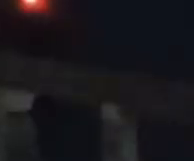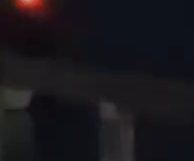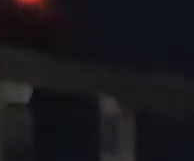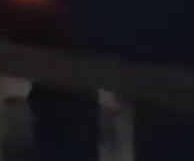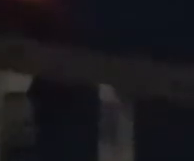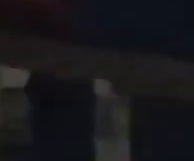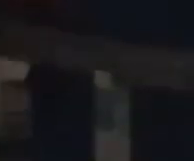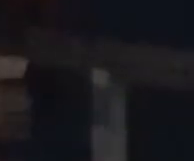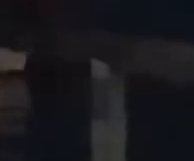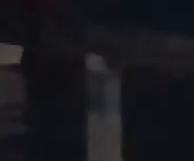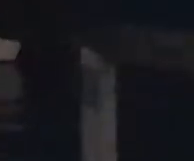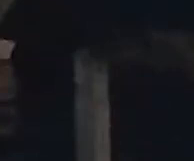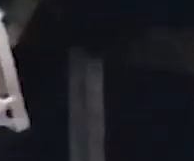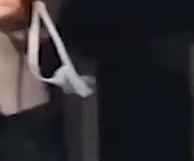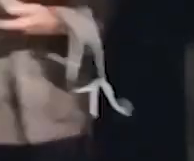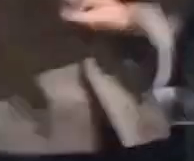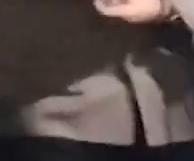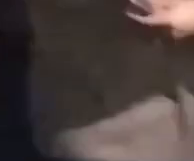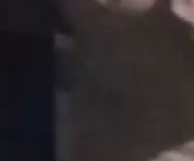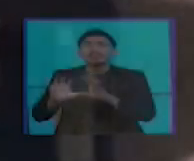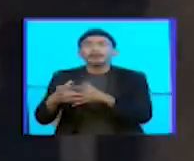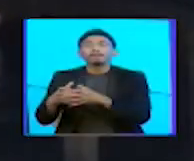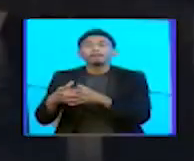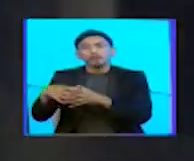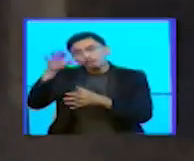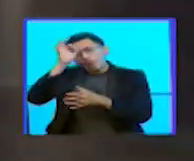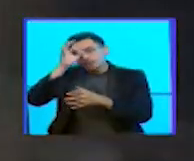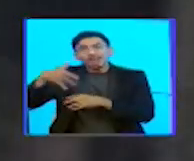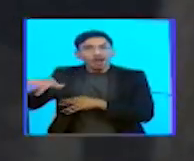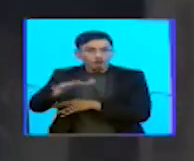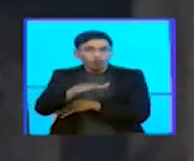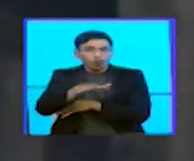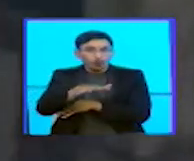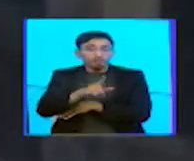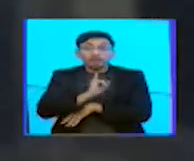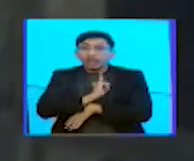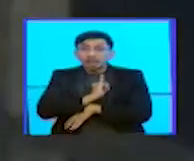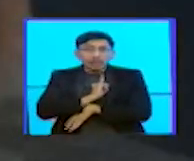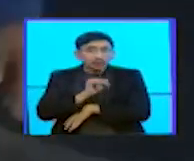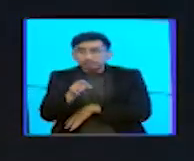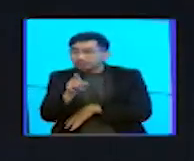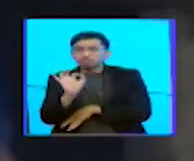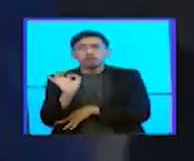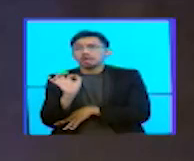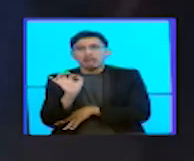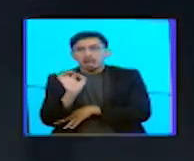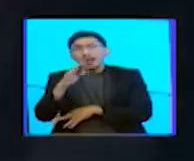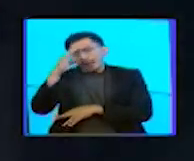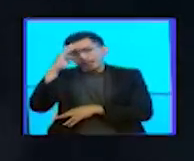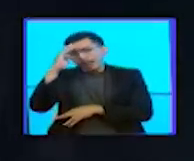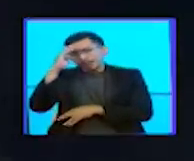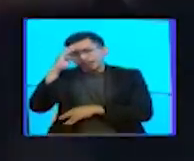Polres Jembrana. Belum diketahui identitas korban. Berjenis kelamin laki-laki menggunakan celana hitam dan baju merah